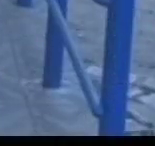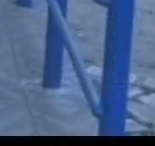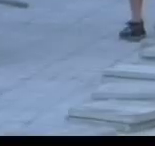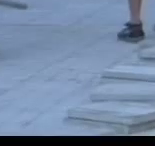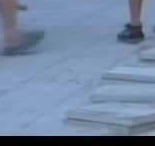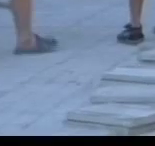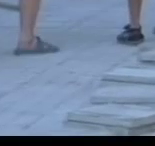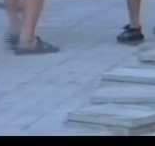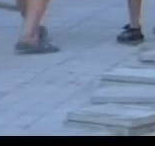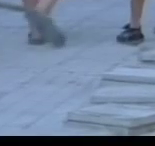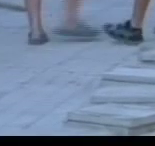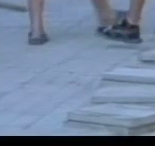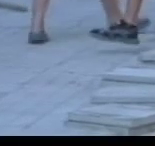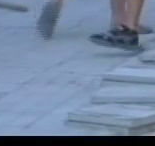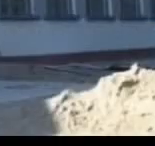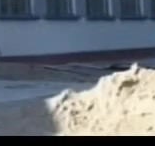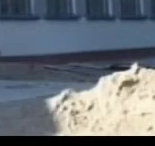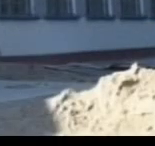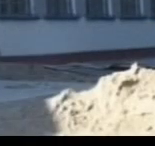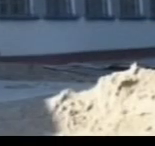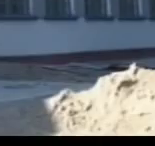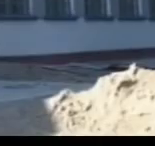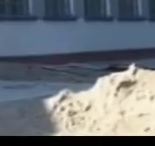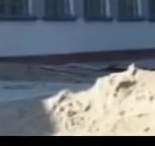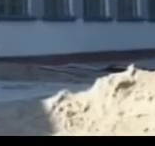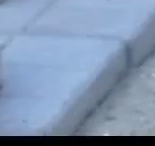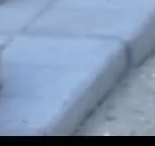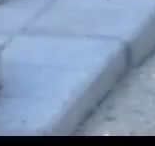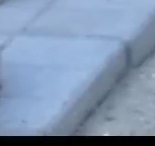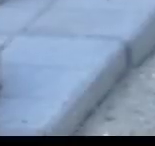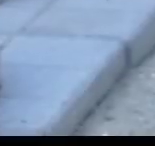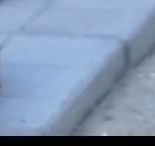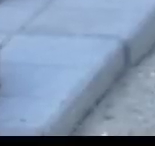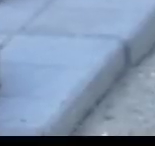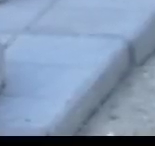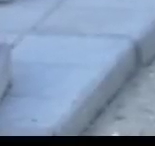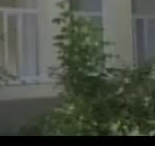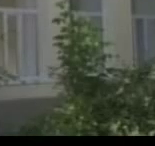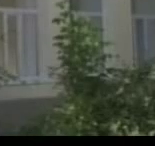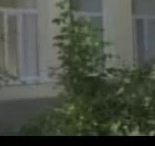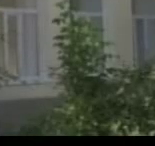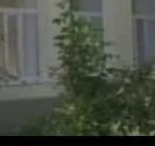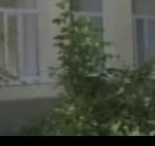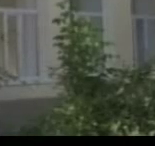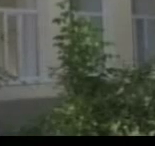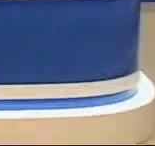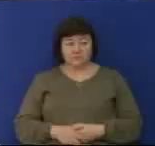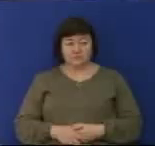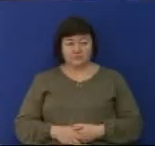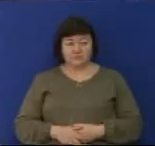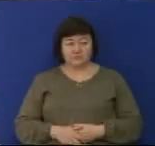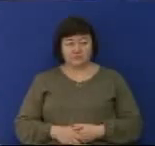учебных заведениях завершаются ремонтные работы пока закон из школ семей к учебному году составляет 70 процентов а